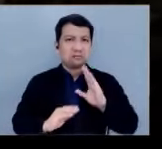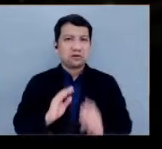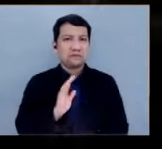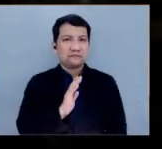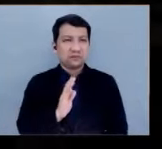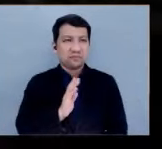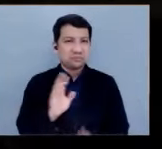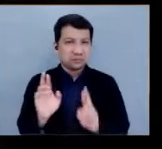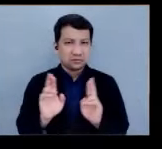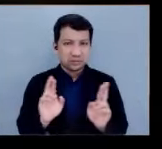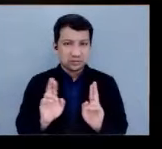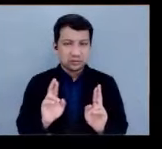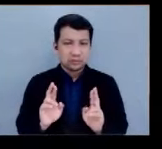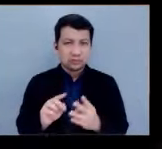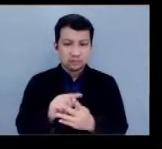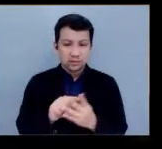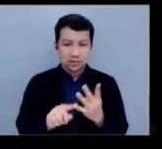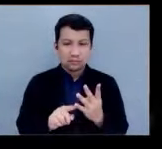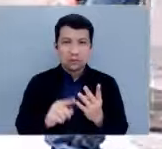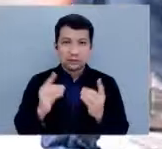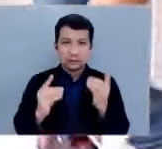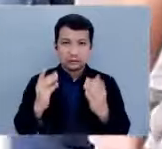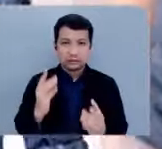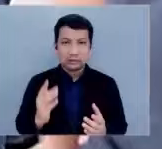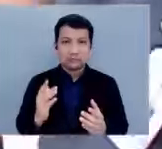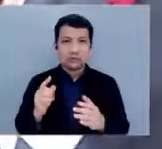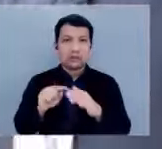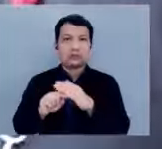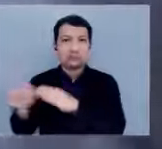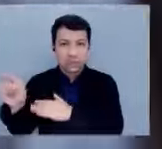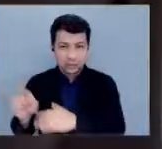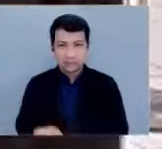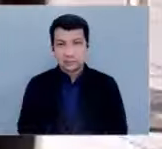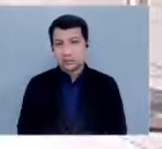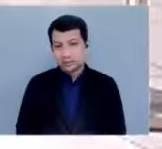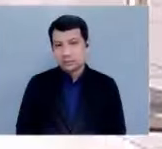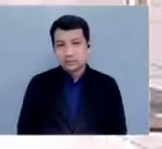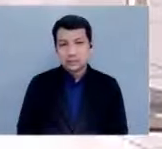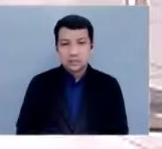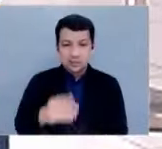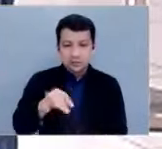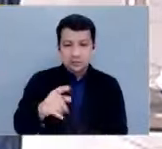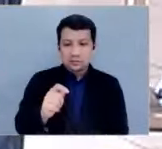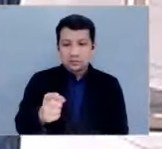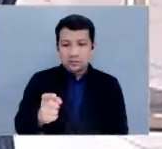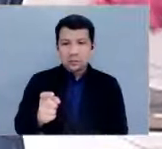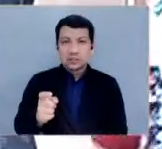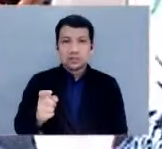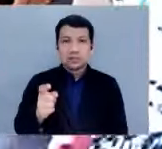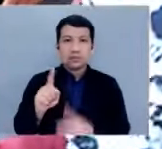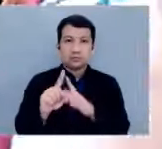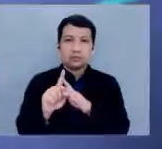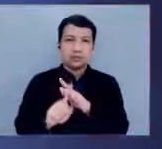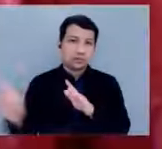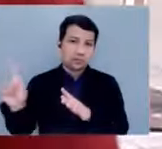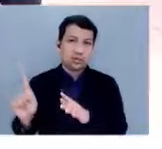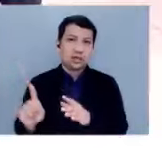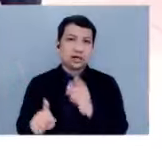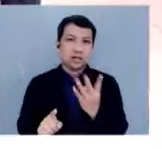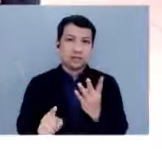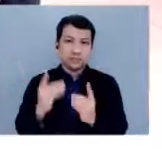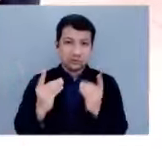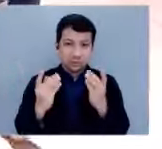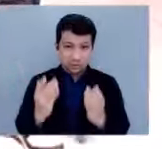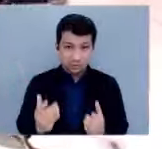may apat na driver na tumakas. Ayon sa pamunuan ng PTEX, biglang naglahong parang bula ang mga driver na ito